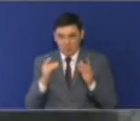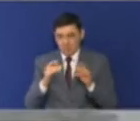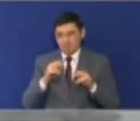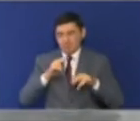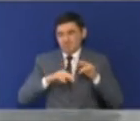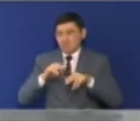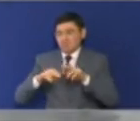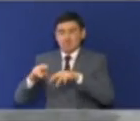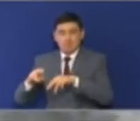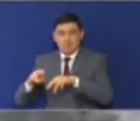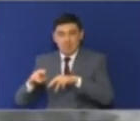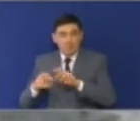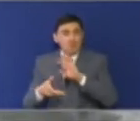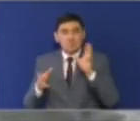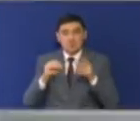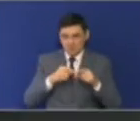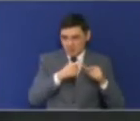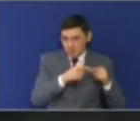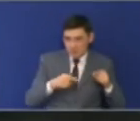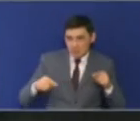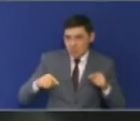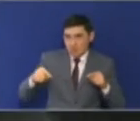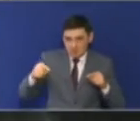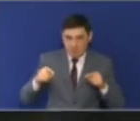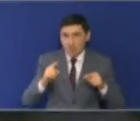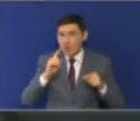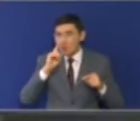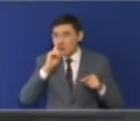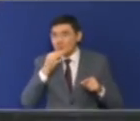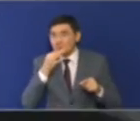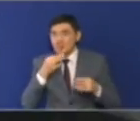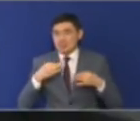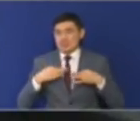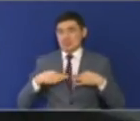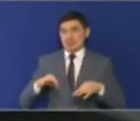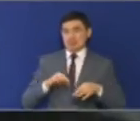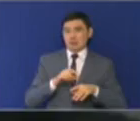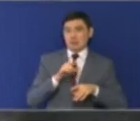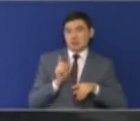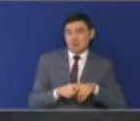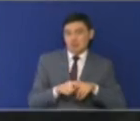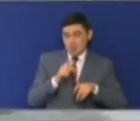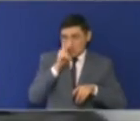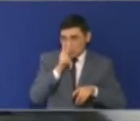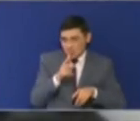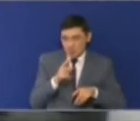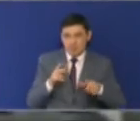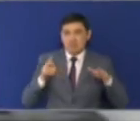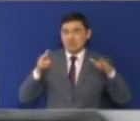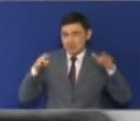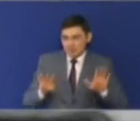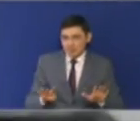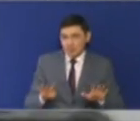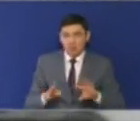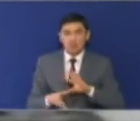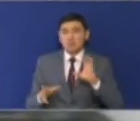Таким образом, дорожно-транспортный узел был завершен на год вперед, то есть за 3 года и 9 месяцев, и